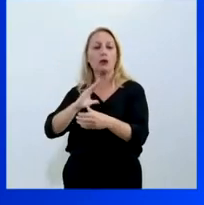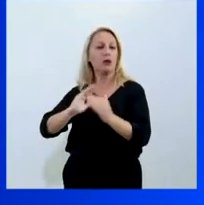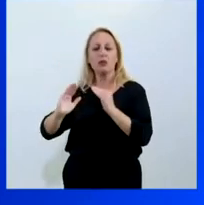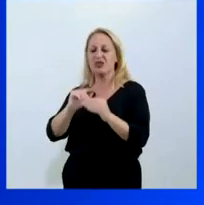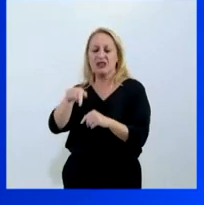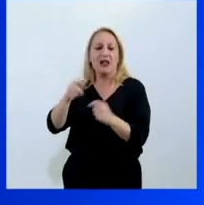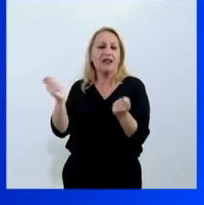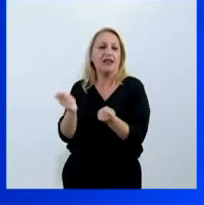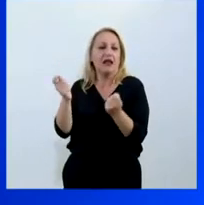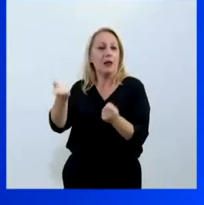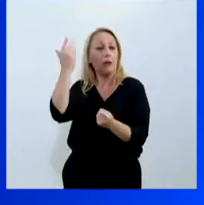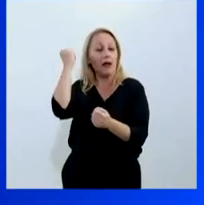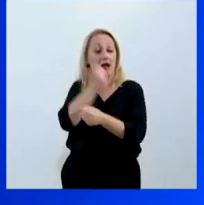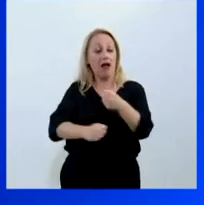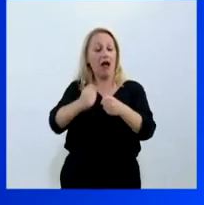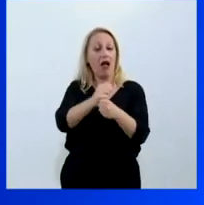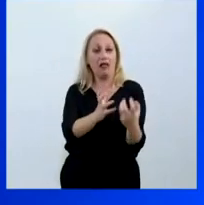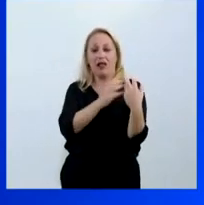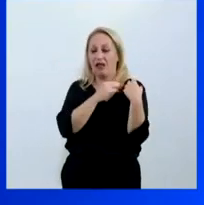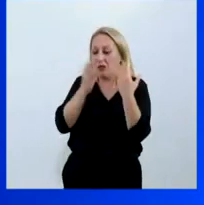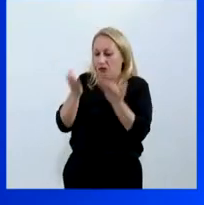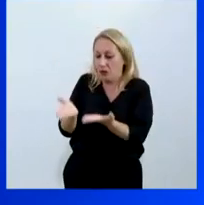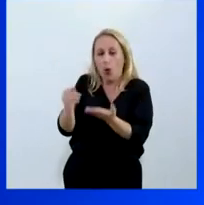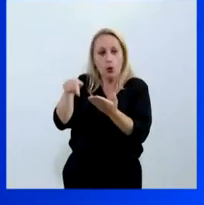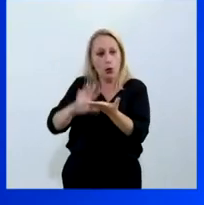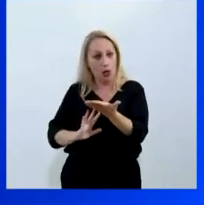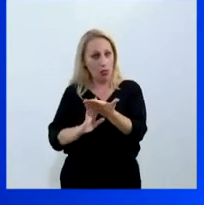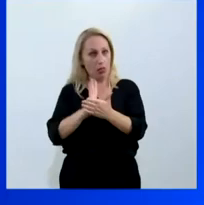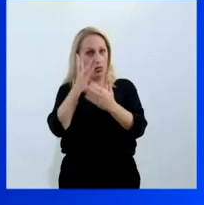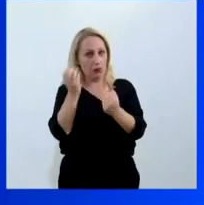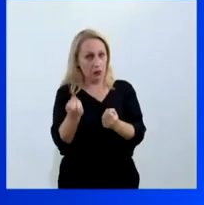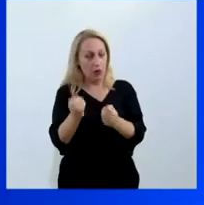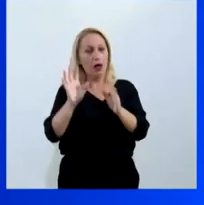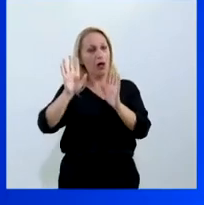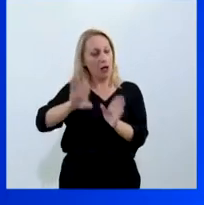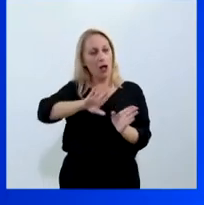πρέπει να κάνουμε από εδώ και στο εξής, ώστε να θωρακίσουμε ακόμα περισσότερο